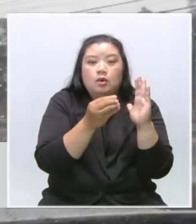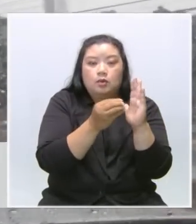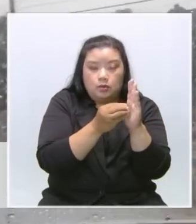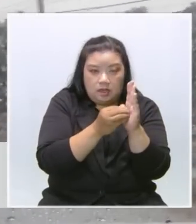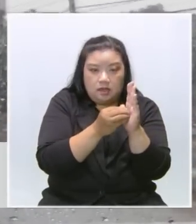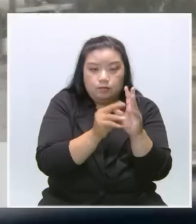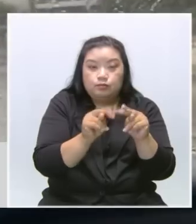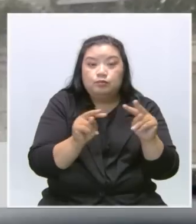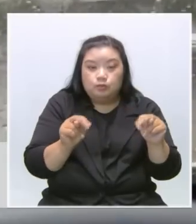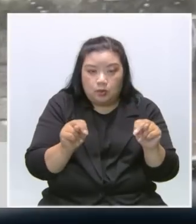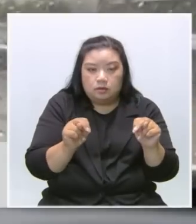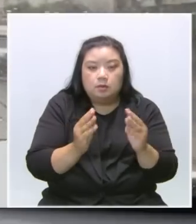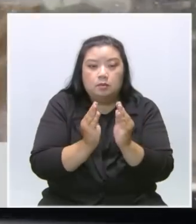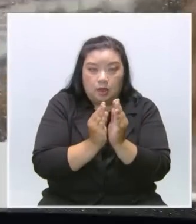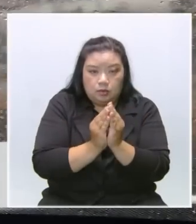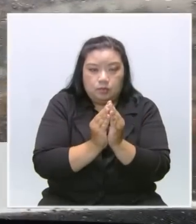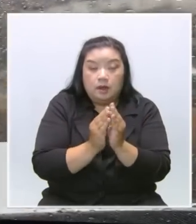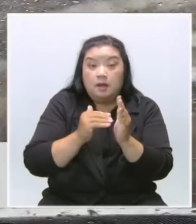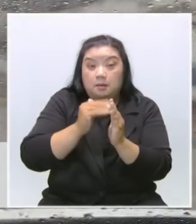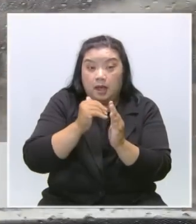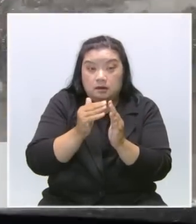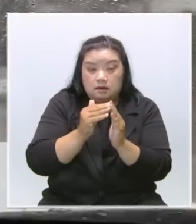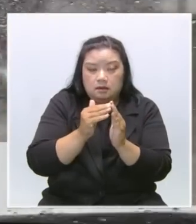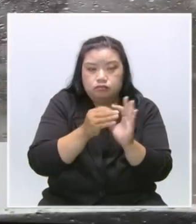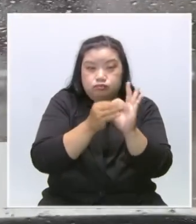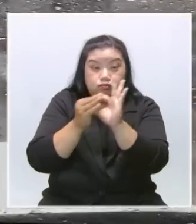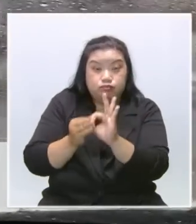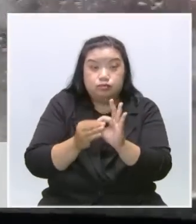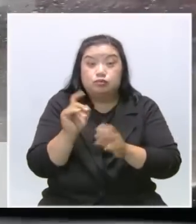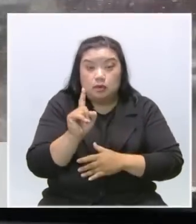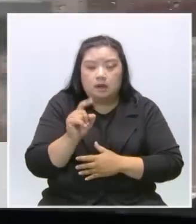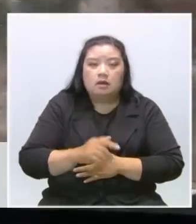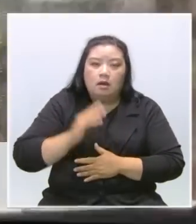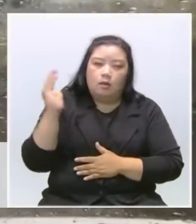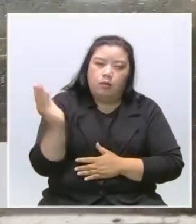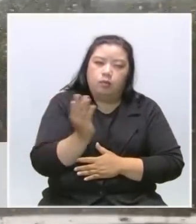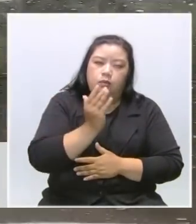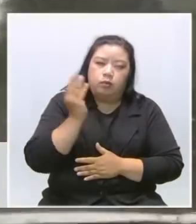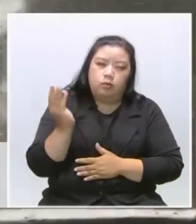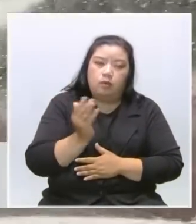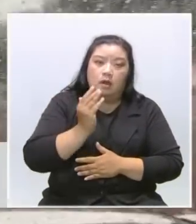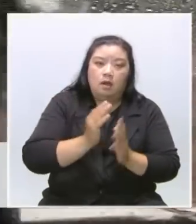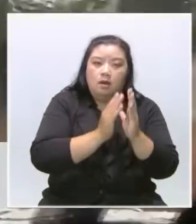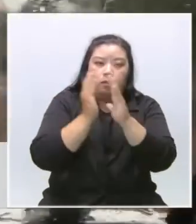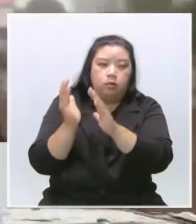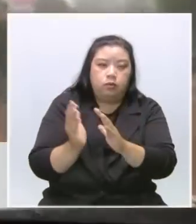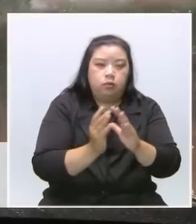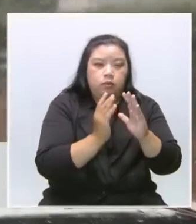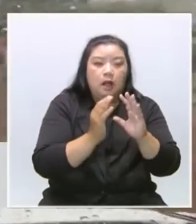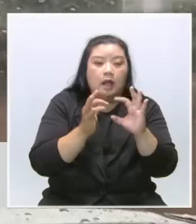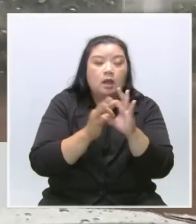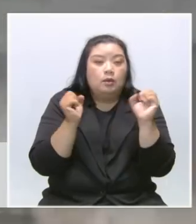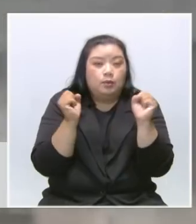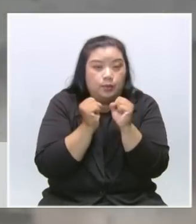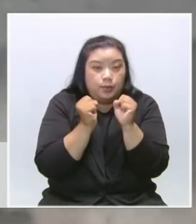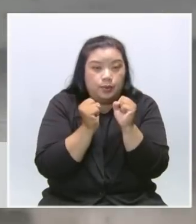และก็พากเหนือตามลำดับส่ผลให้ลมใต้และลมตะวนออกเฉี่งใต้ที่พันำเอาคว